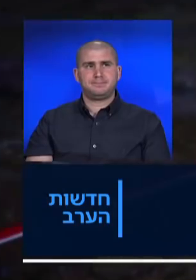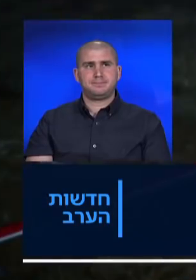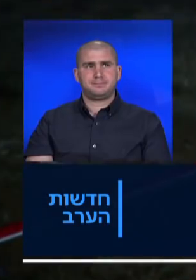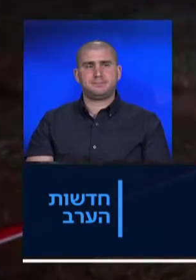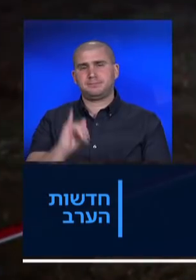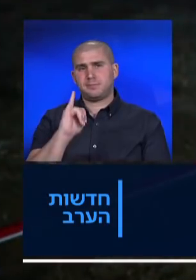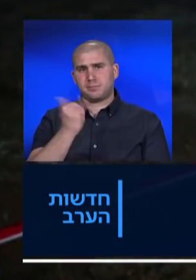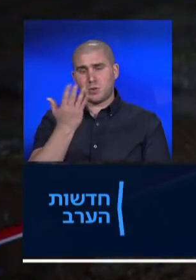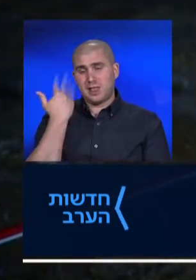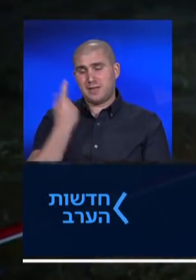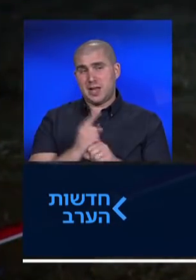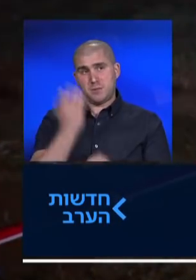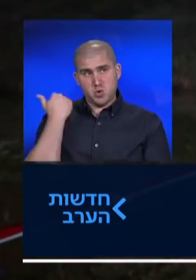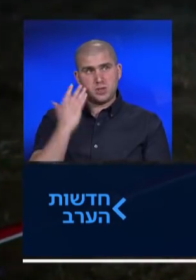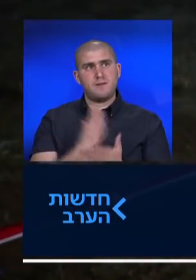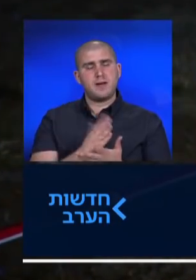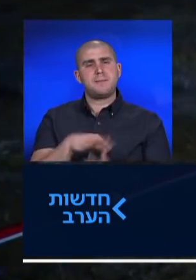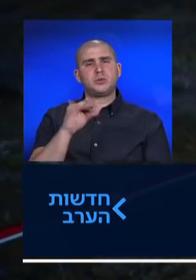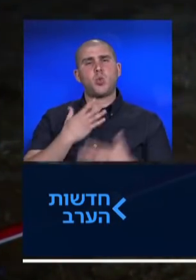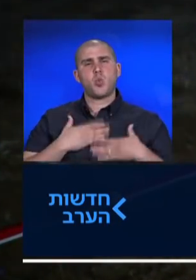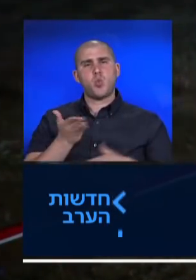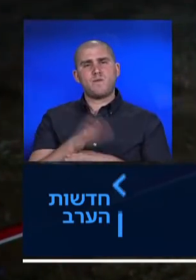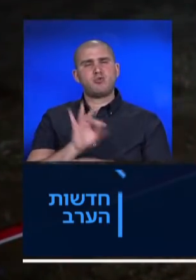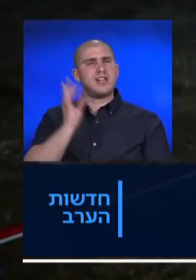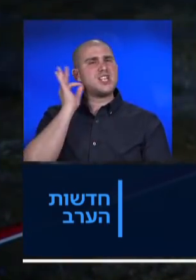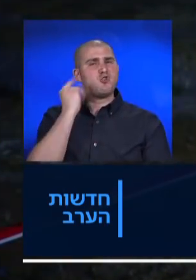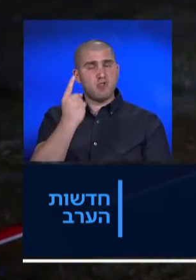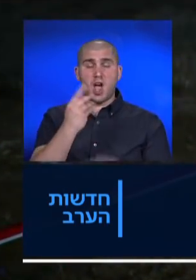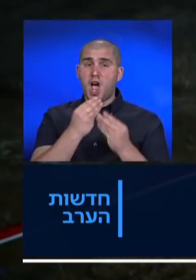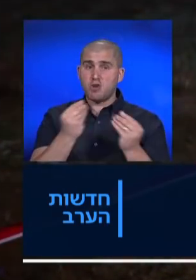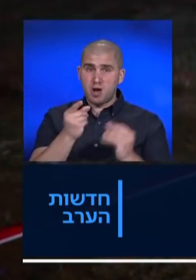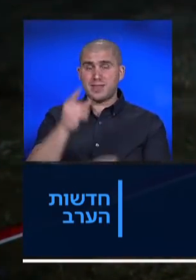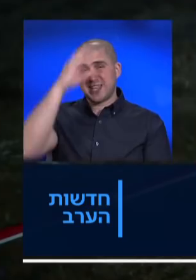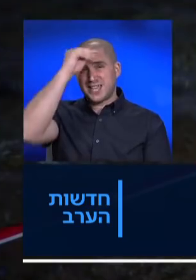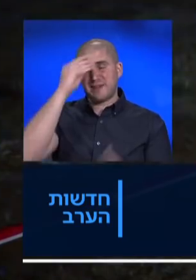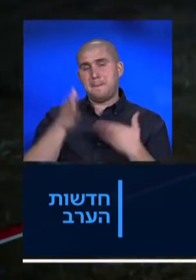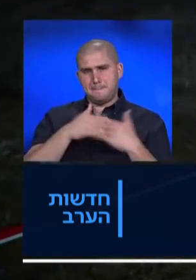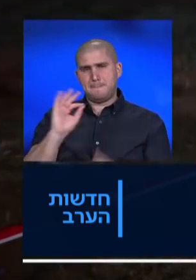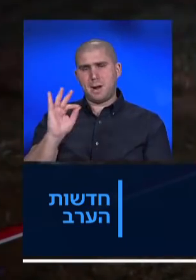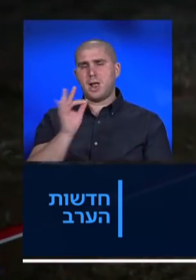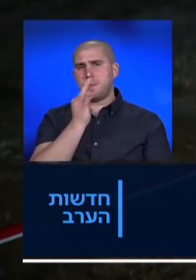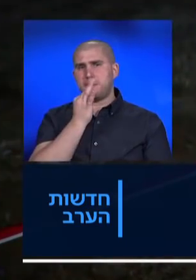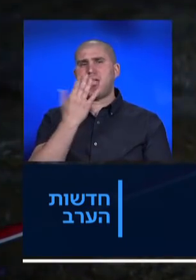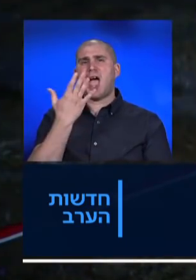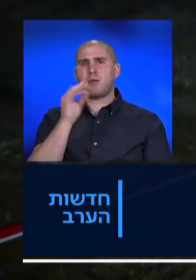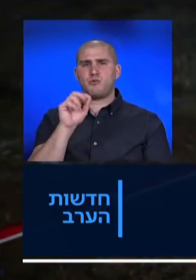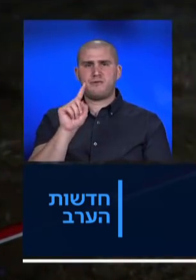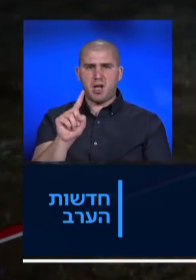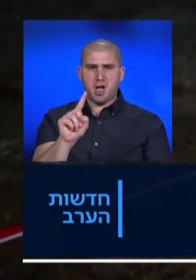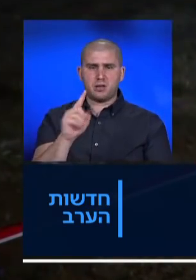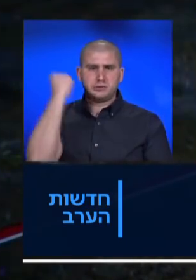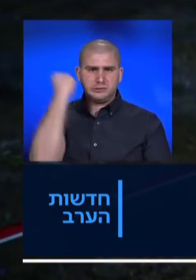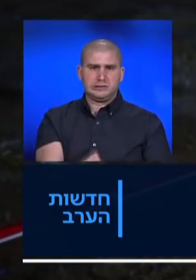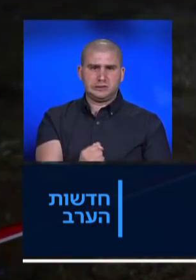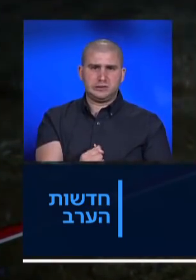זמן קצר נמצאה גופת אישה שעל פי החשד גבר בעלה כבן 51 רצח אותה